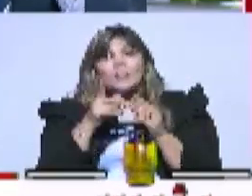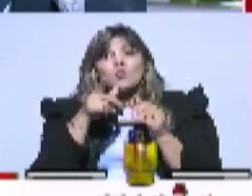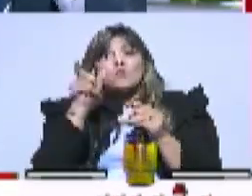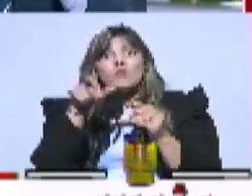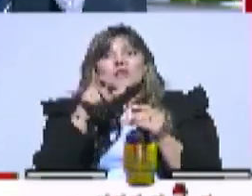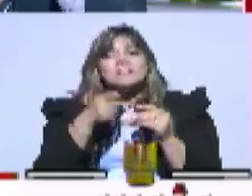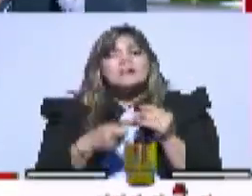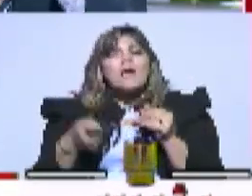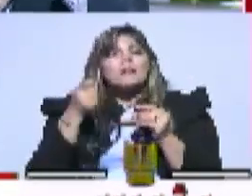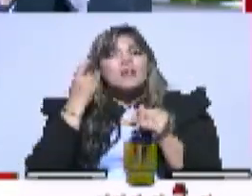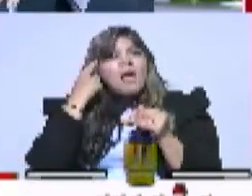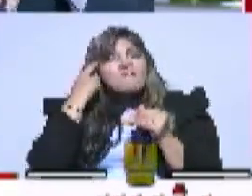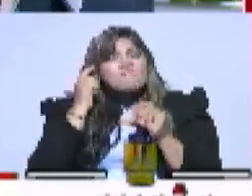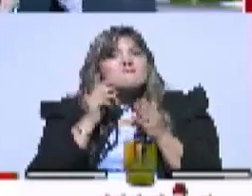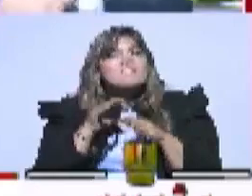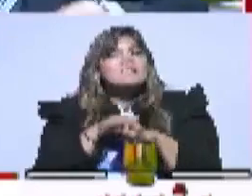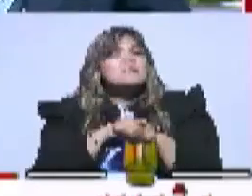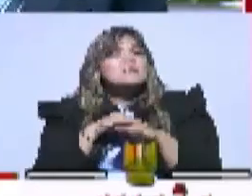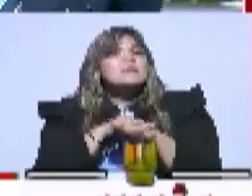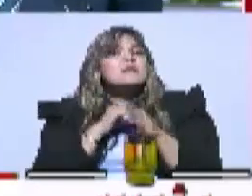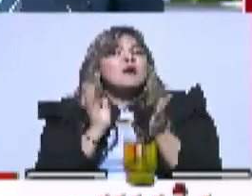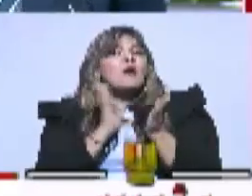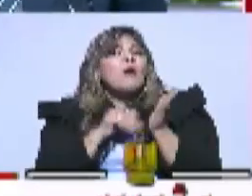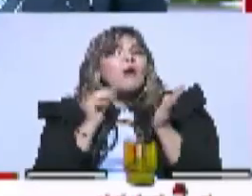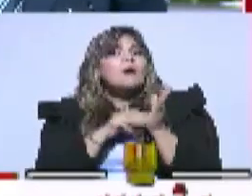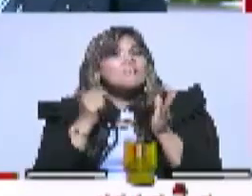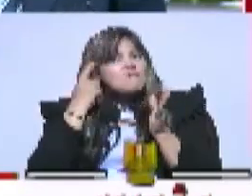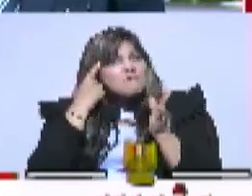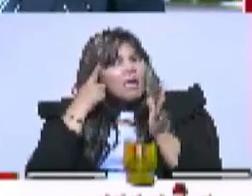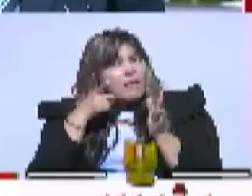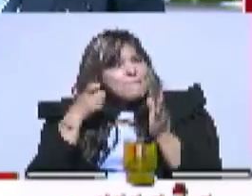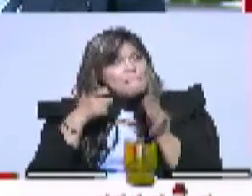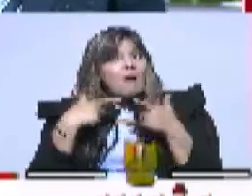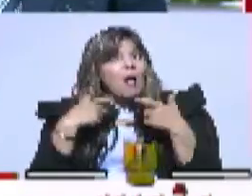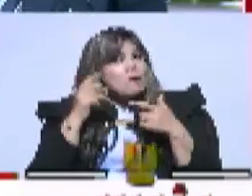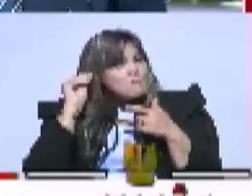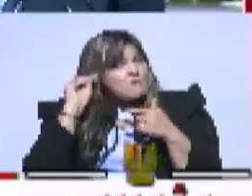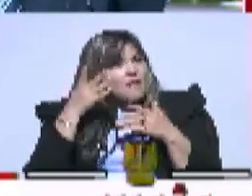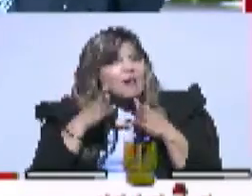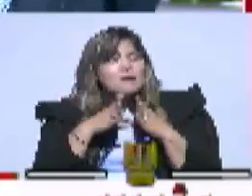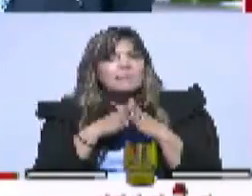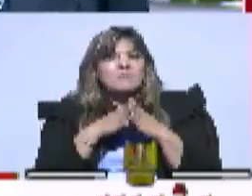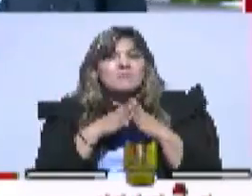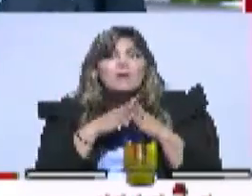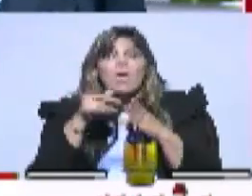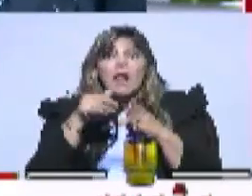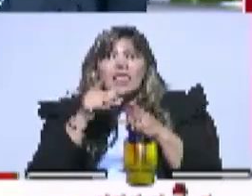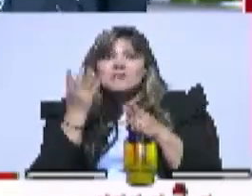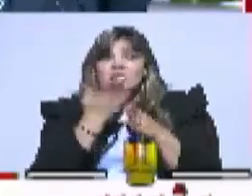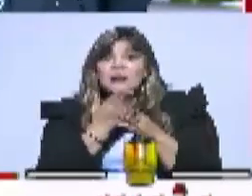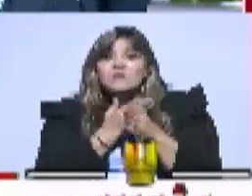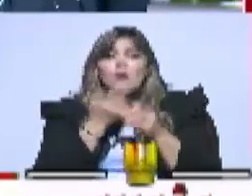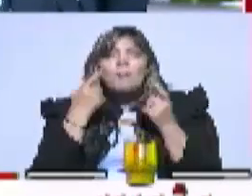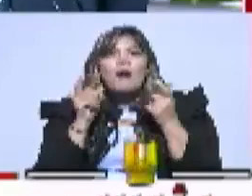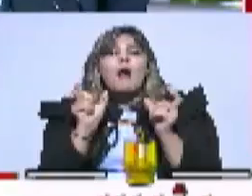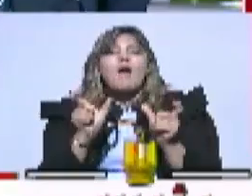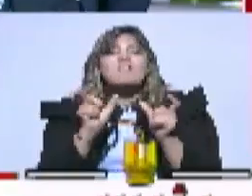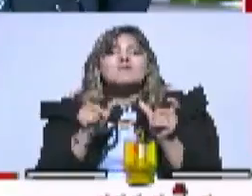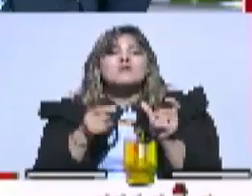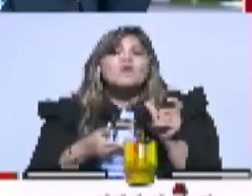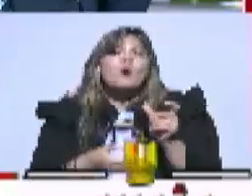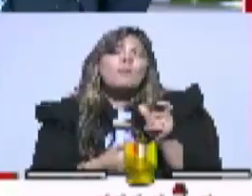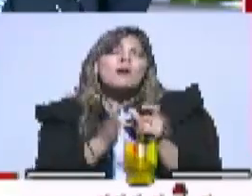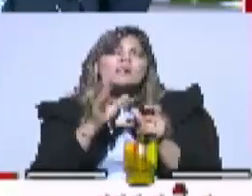ناس يستشعروا الخطر، وعشان كده تلاقيهم في كل استحقاقات اكتر الناس حرصا على